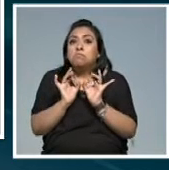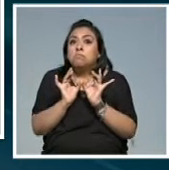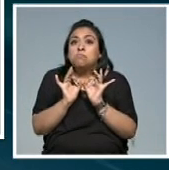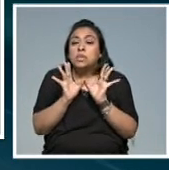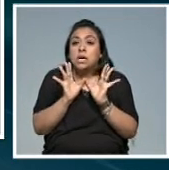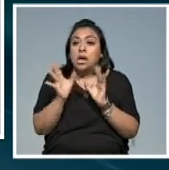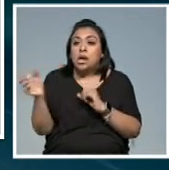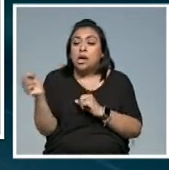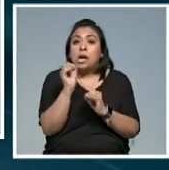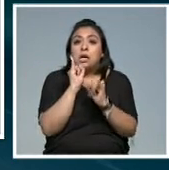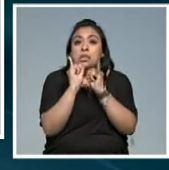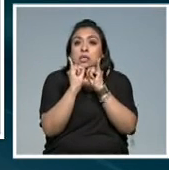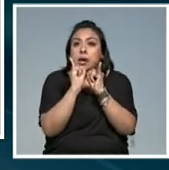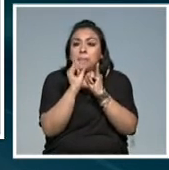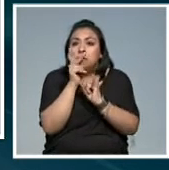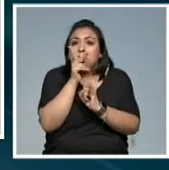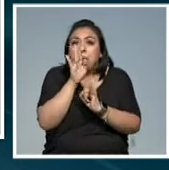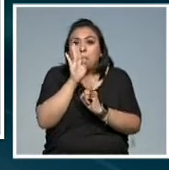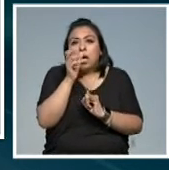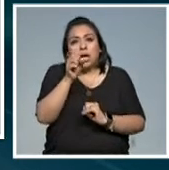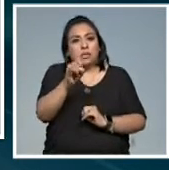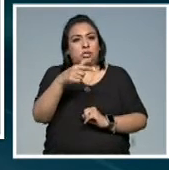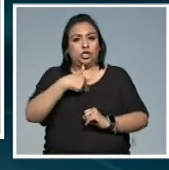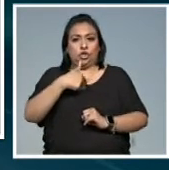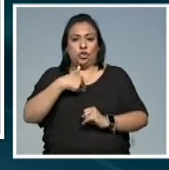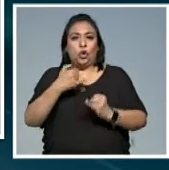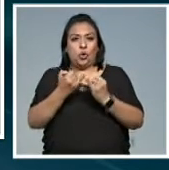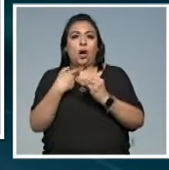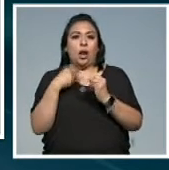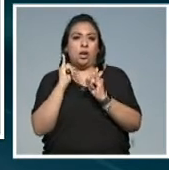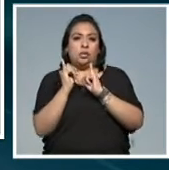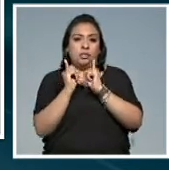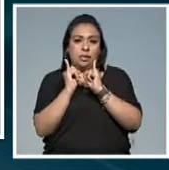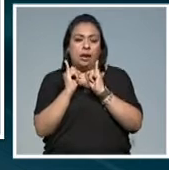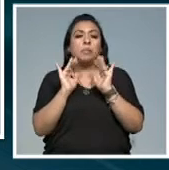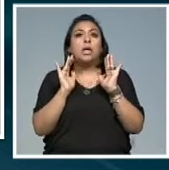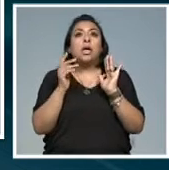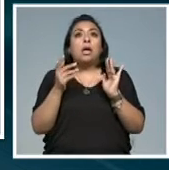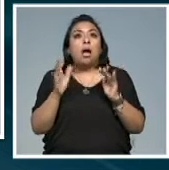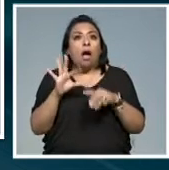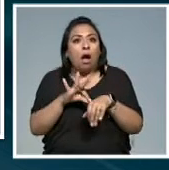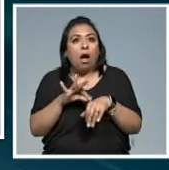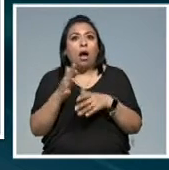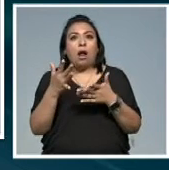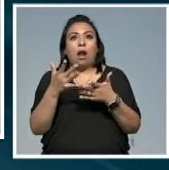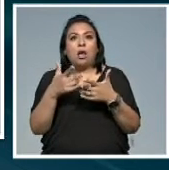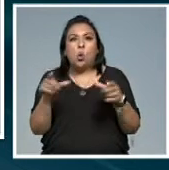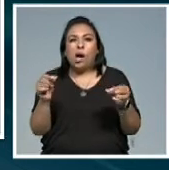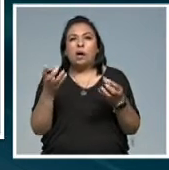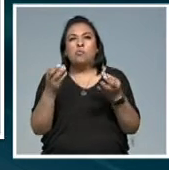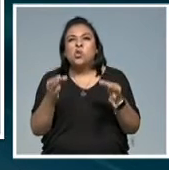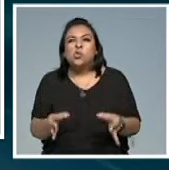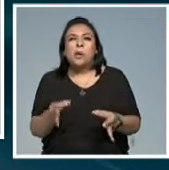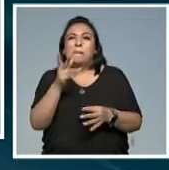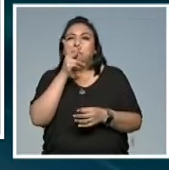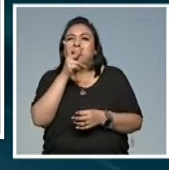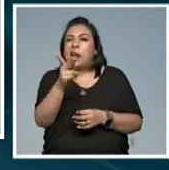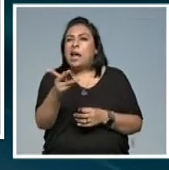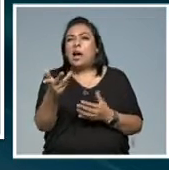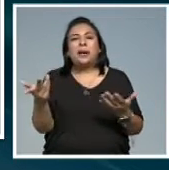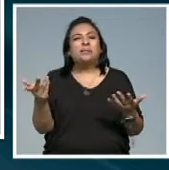ai genitori, come io facevo da interprete a mia madre, quindi ti ritrovi a che fare con un linguaggio molto burocratico, un lessico che può